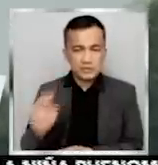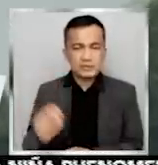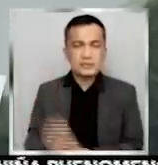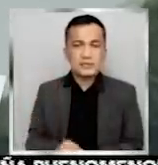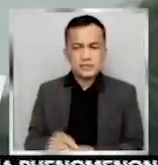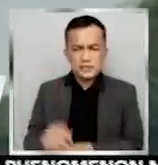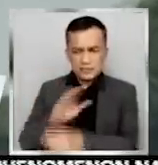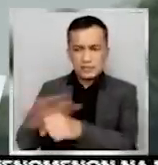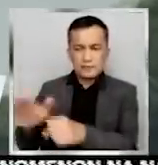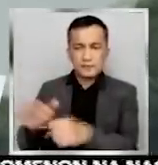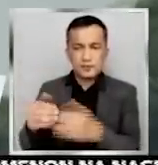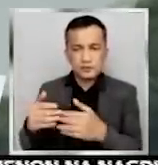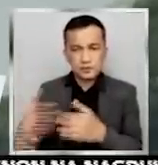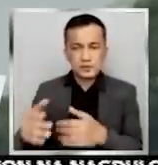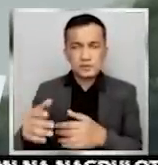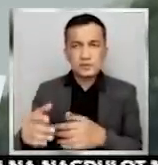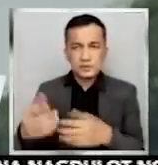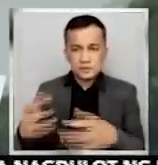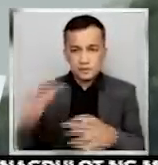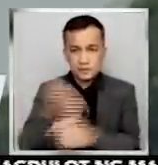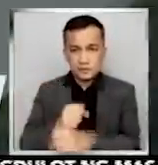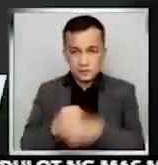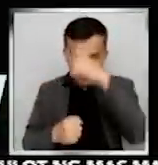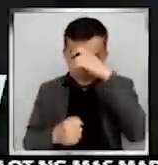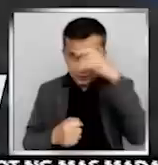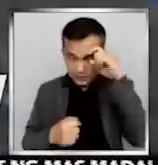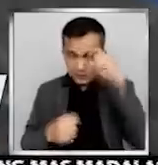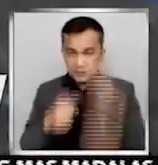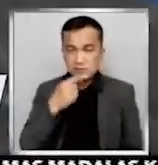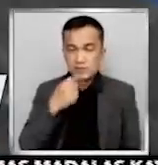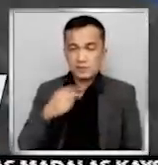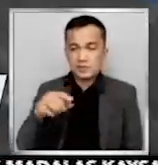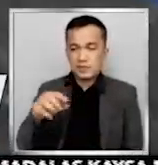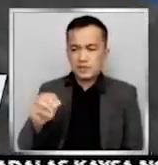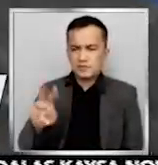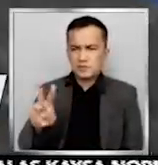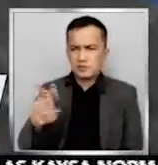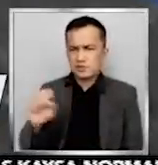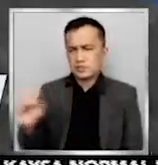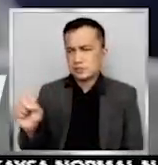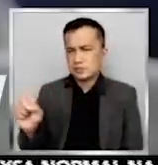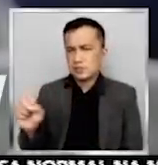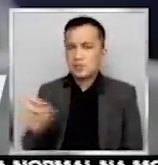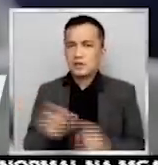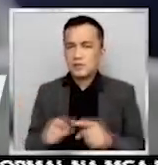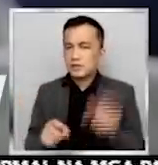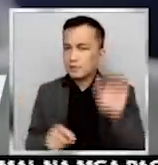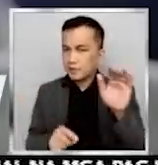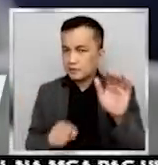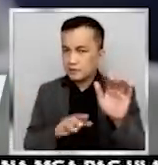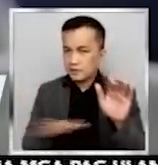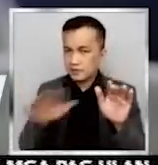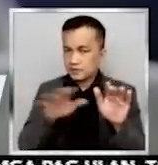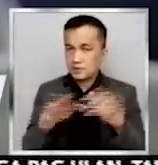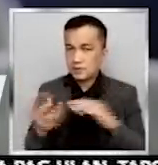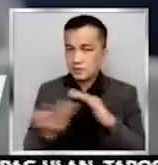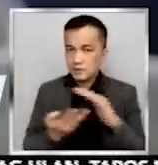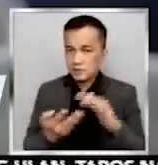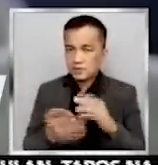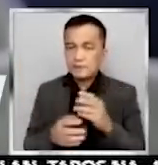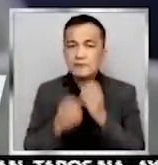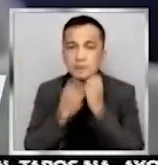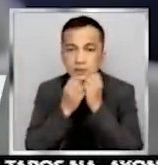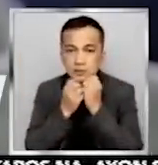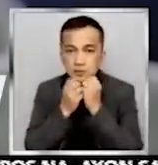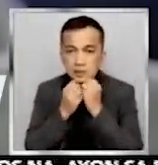hanggang matapos ang tag-init ayon sa MWSS. Pero siyempre, ang panawagan sa mga consumer na magtipid pa rin ng